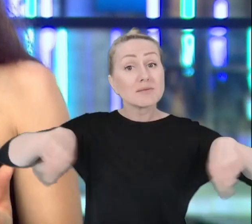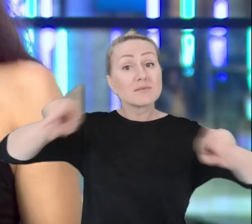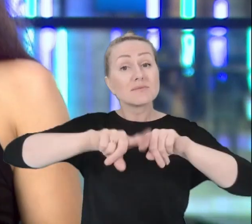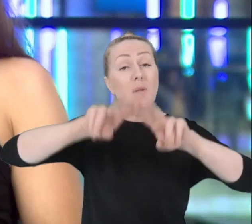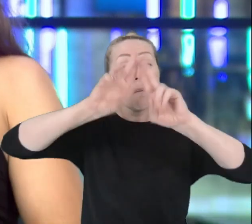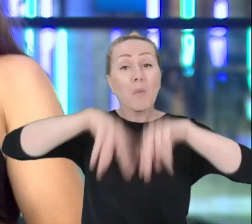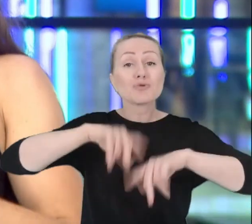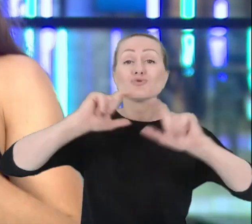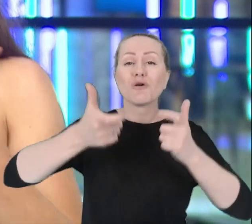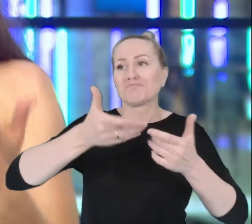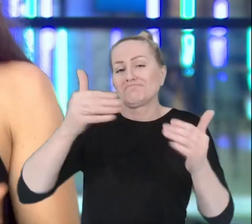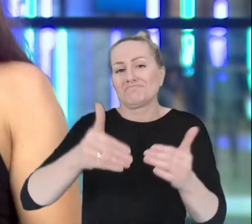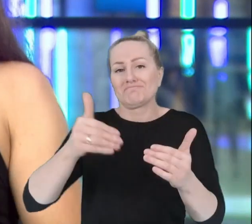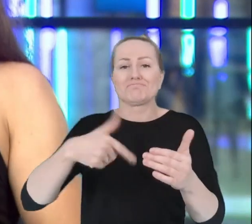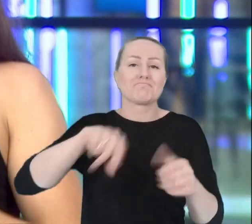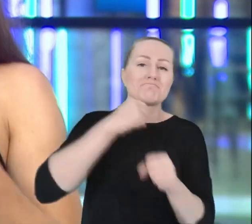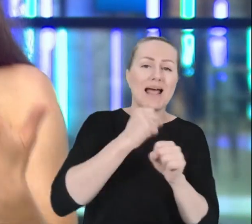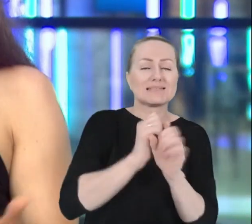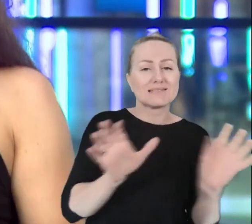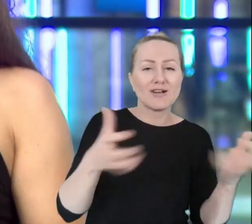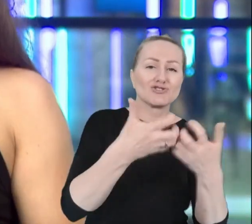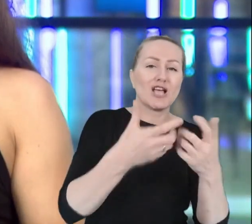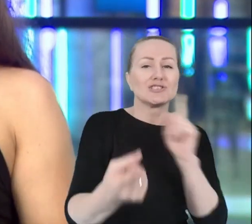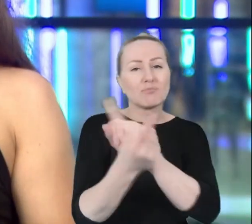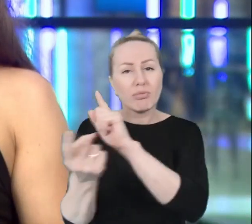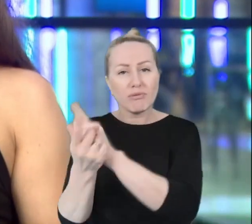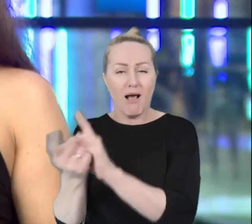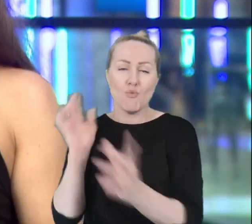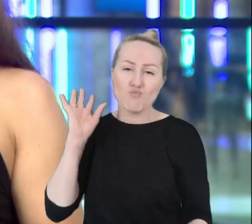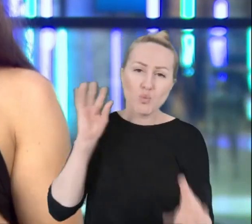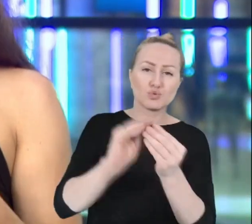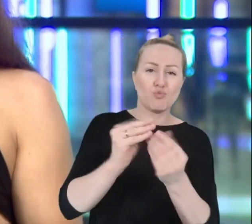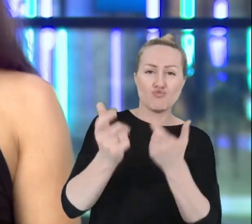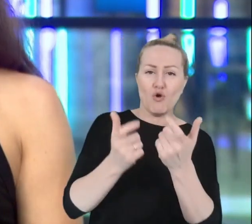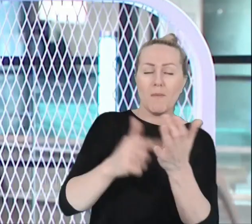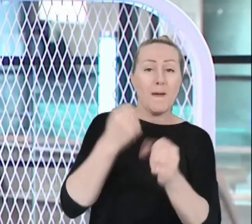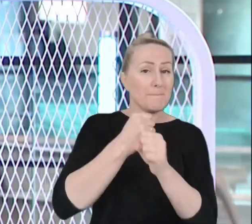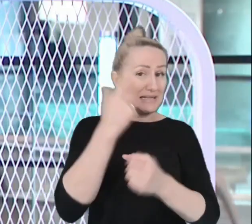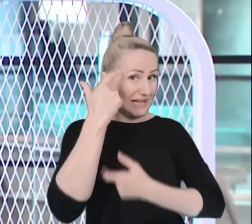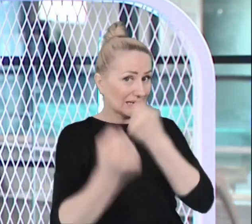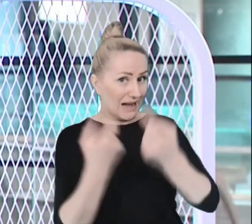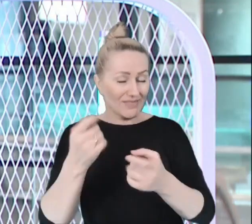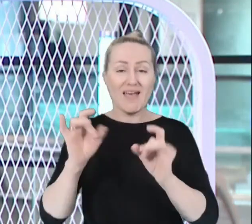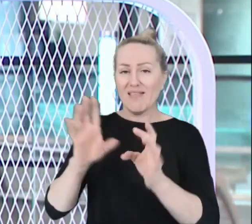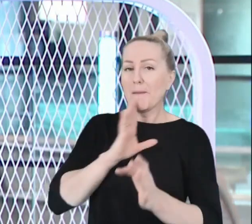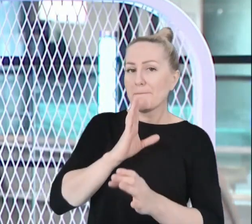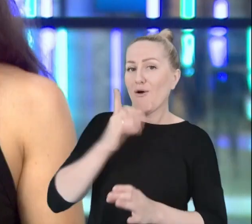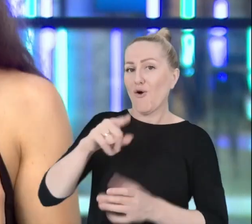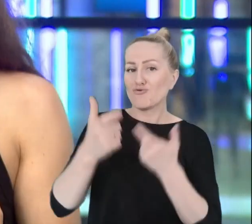nie wiem, jakiś networking, spotkania, podsumowanie, praca ustaleń. Kreatywna, raczej w ten tak, sposób, tak? Tak, mhm. Że my się